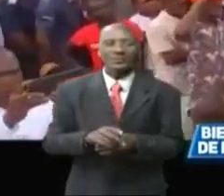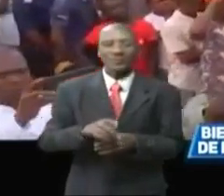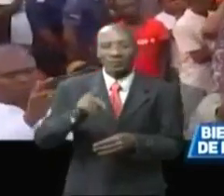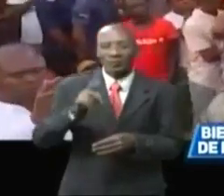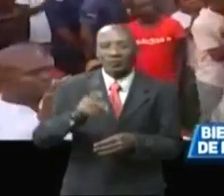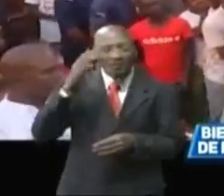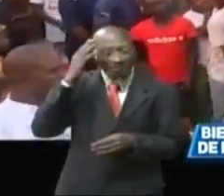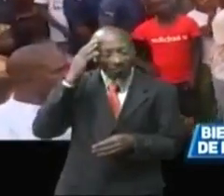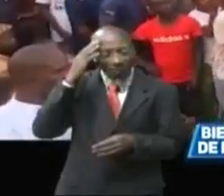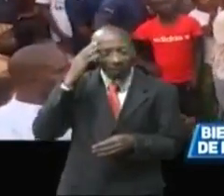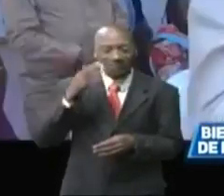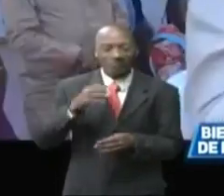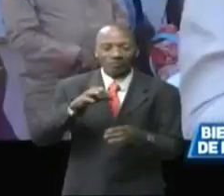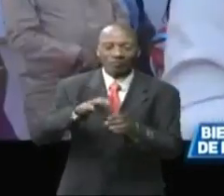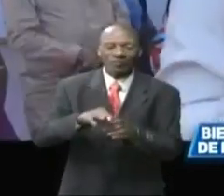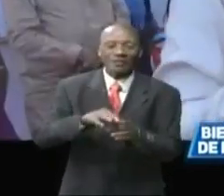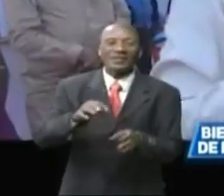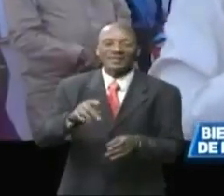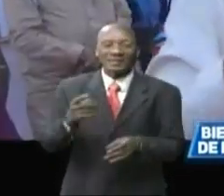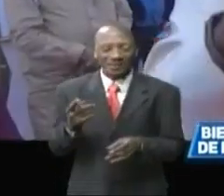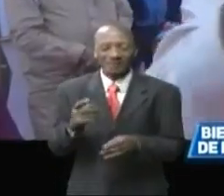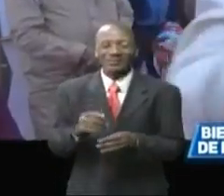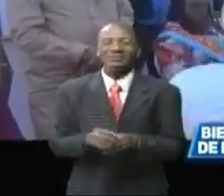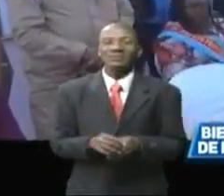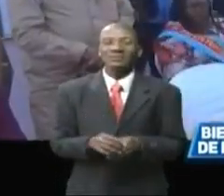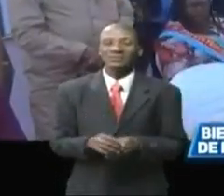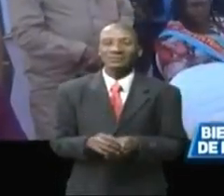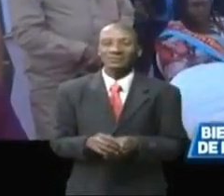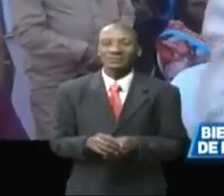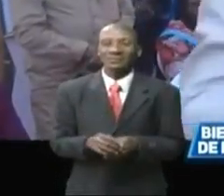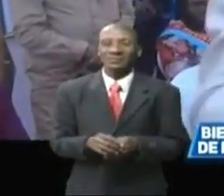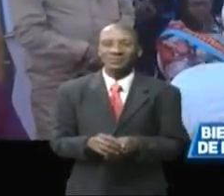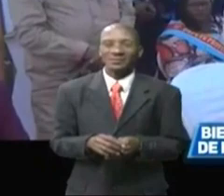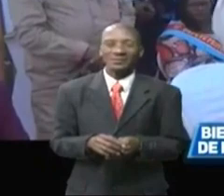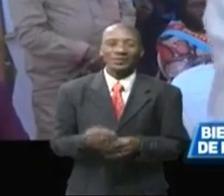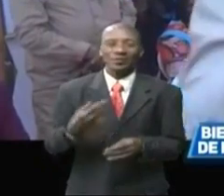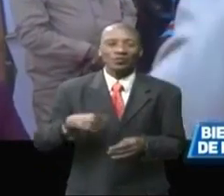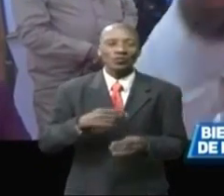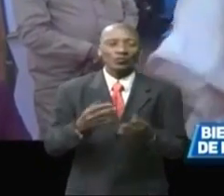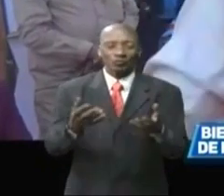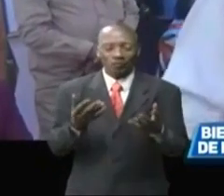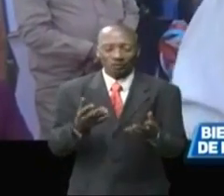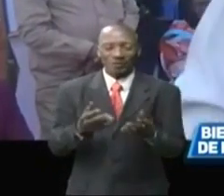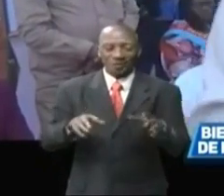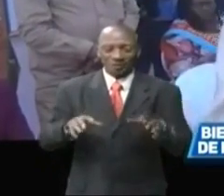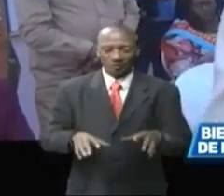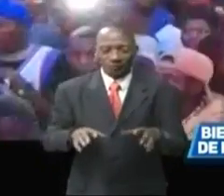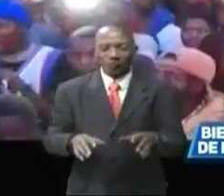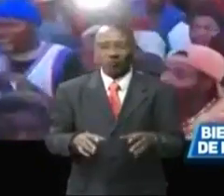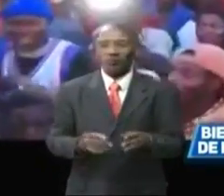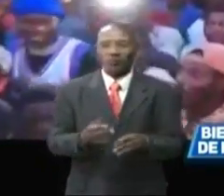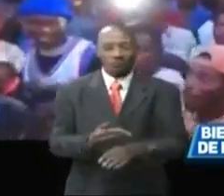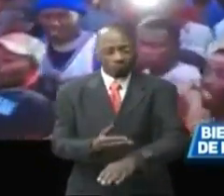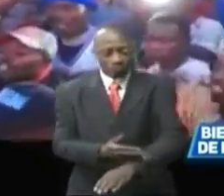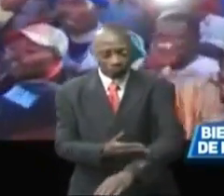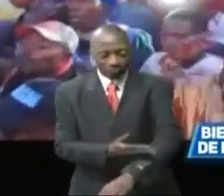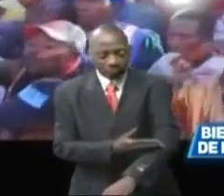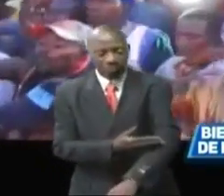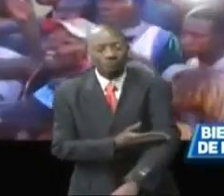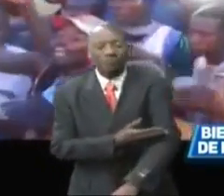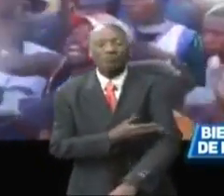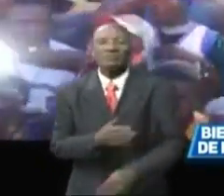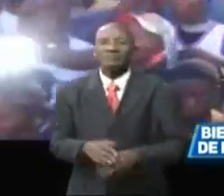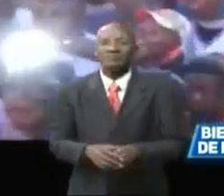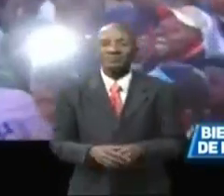sociétés qui entrevoit un avenir meilleur pour la République démocratique du Congo et non les vendeurs d'illusions. Après la province du Bas-Véné,